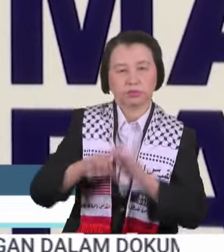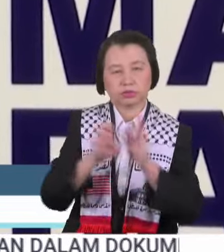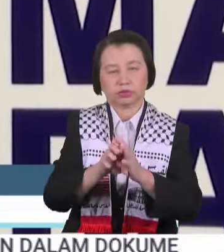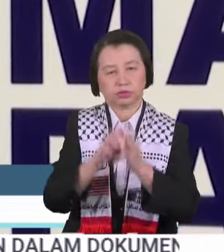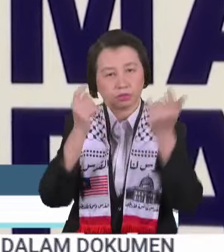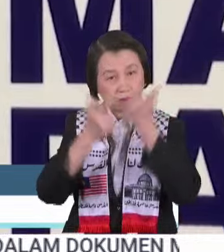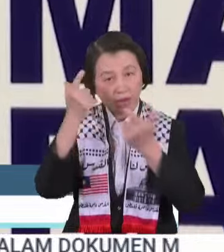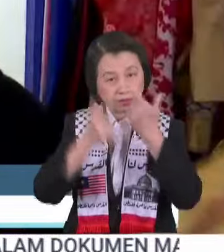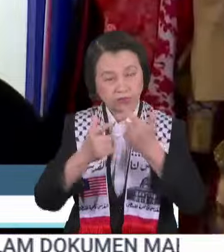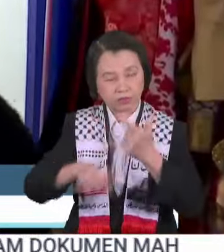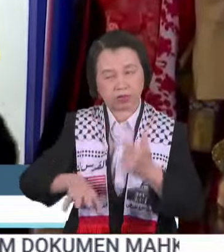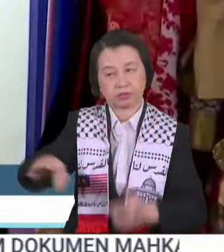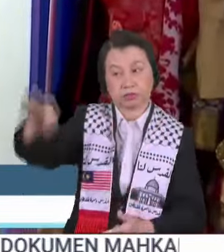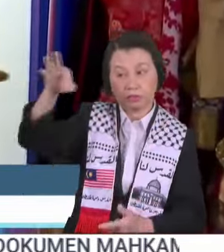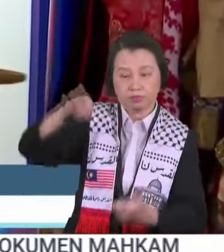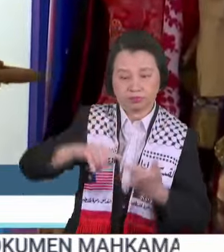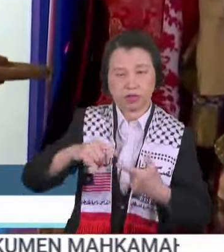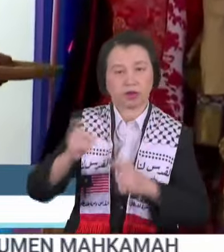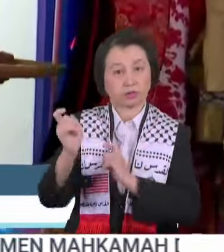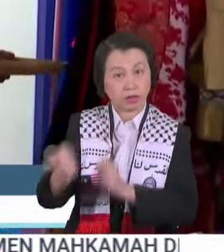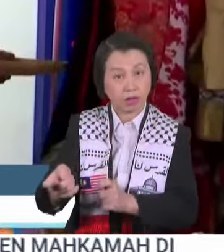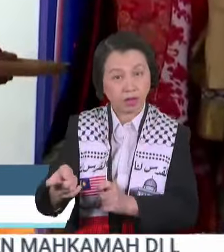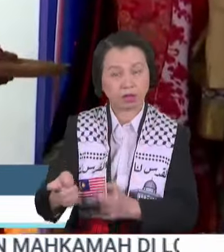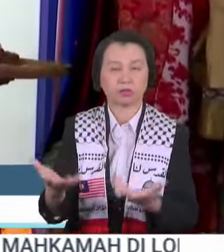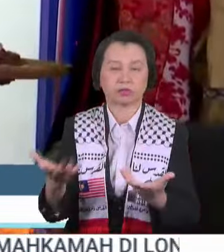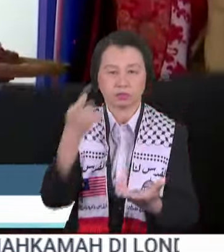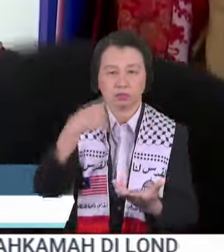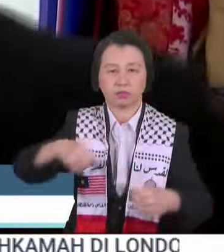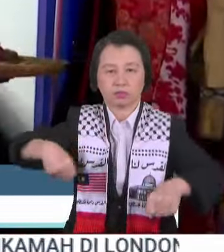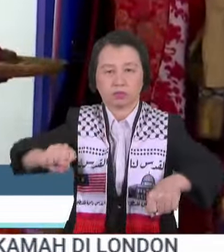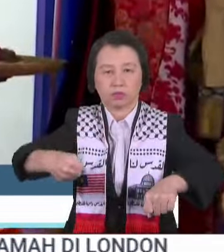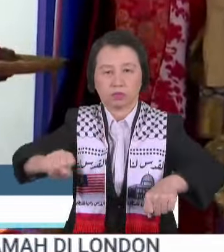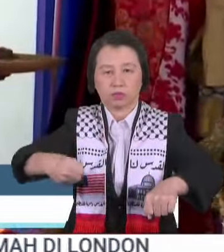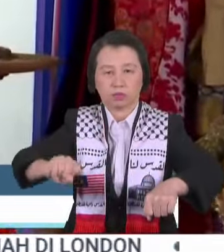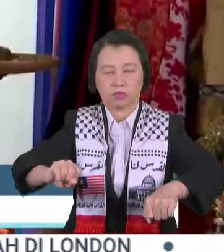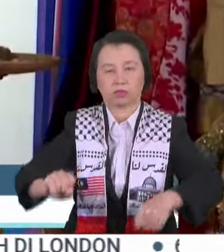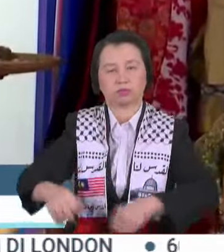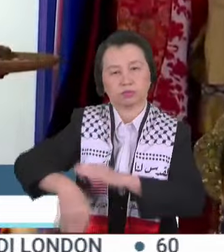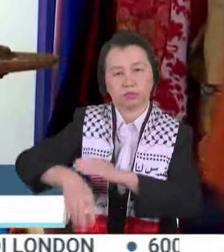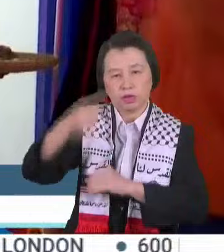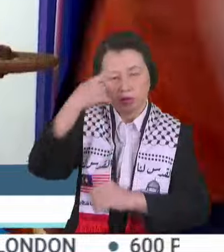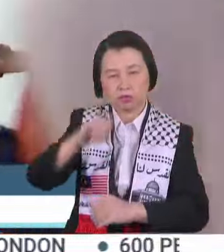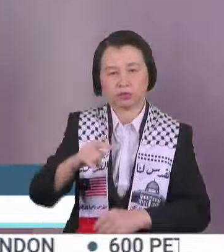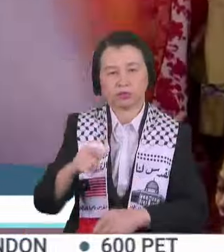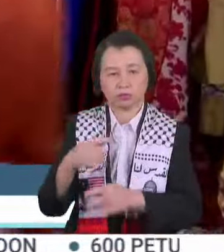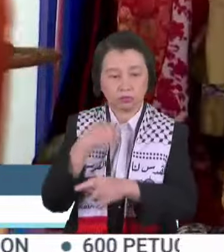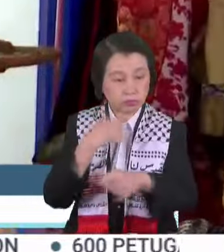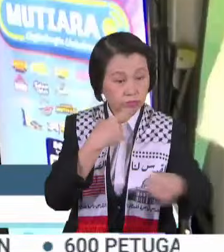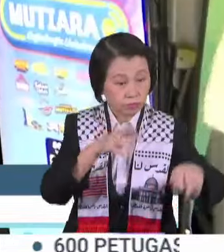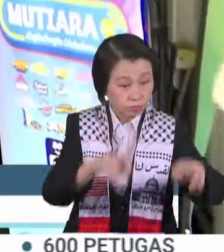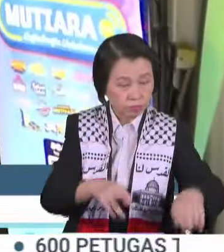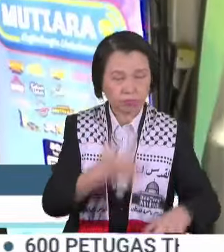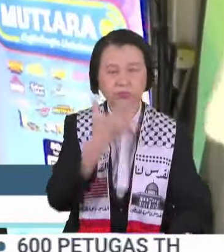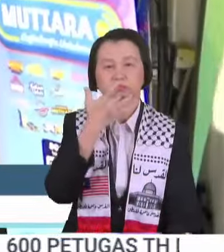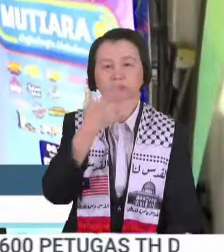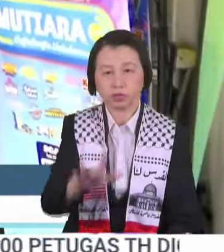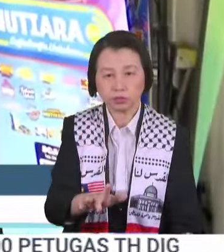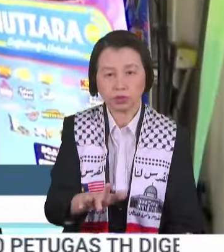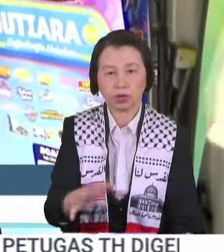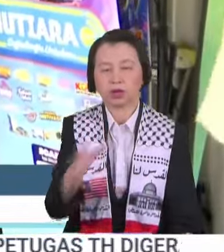pelancongan, motosikal dan sebagainya yang ditawarkan kepada pengunjung-pengunjung bertuah. Jadi sebanyak 3 hari ini